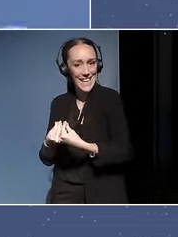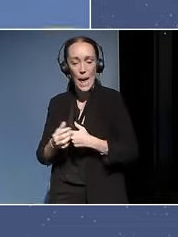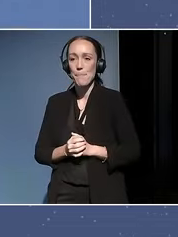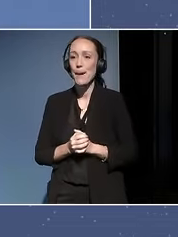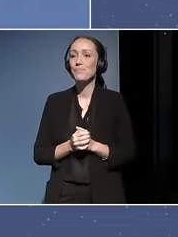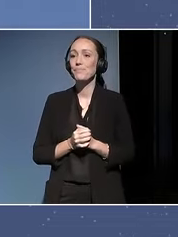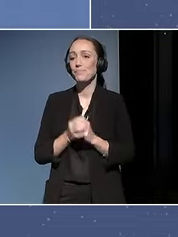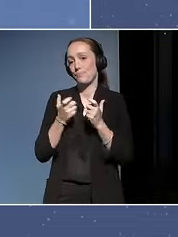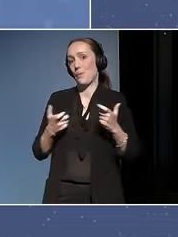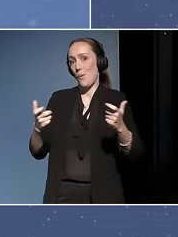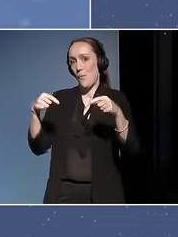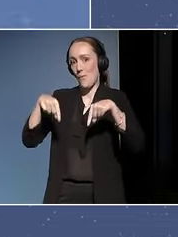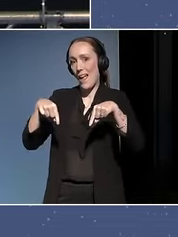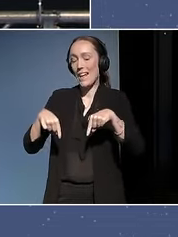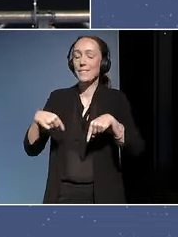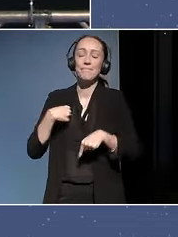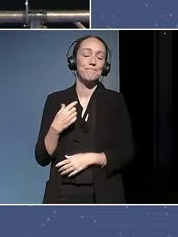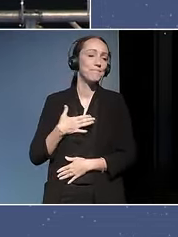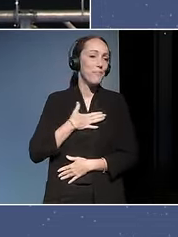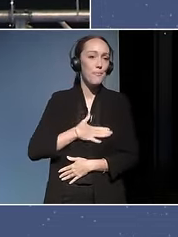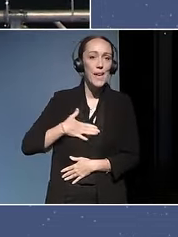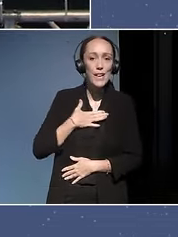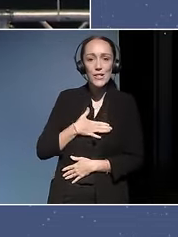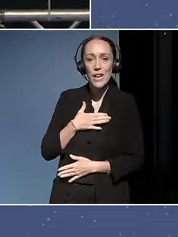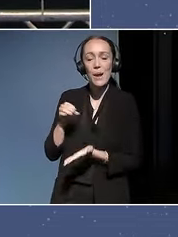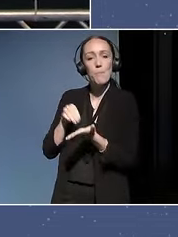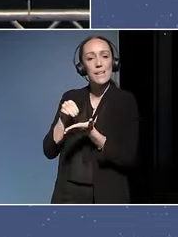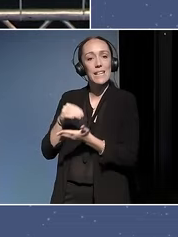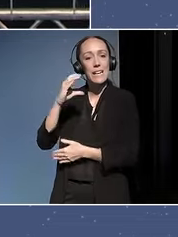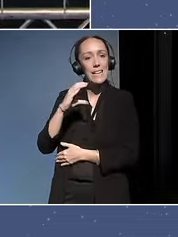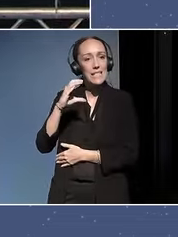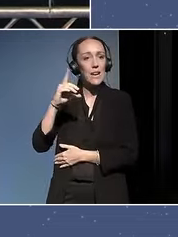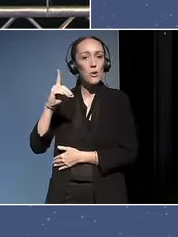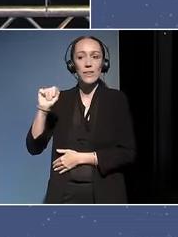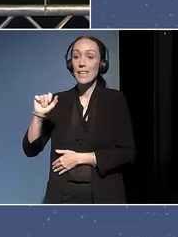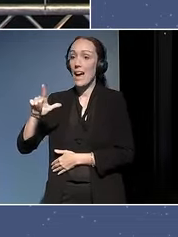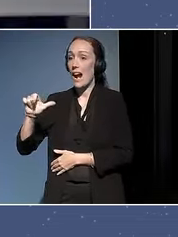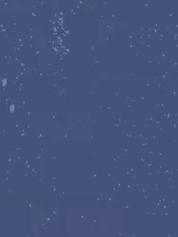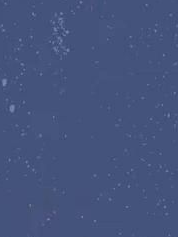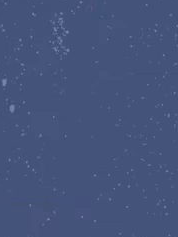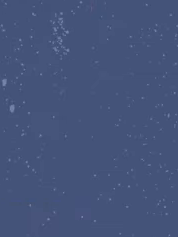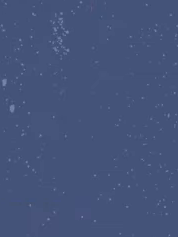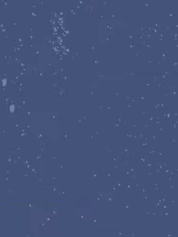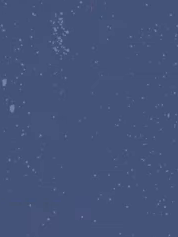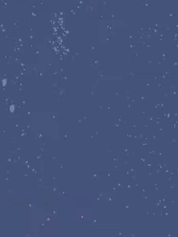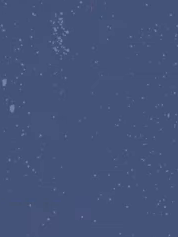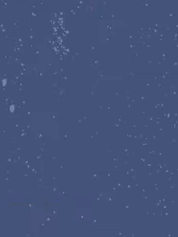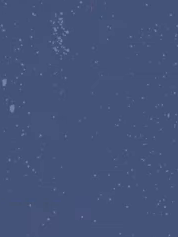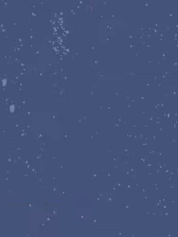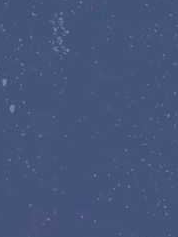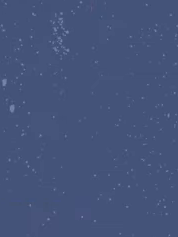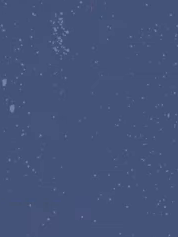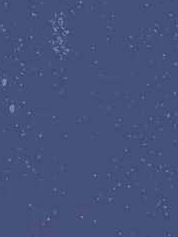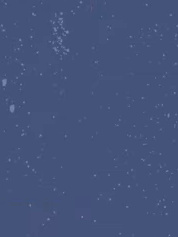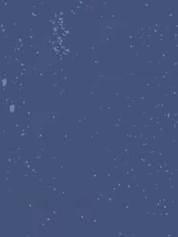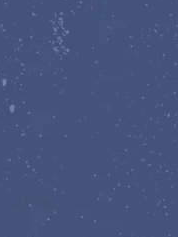e per me è un piacere avere qui Cristiano Dal Sasso e moderare la sua conferenza ormai ci conosciamo da tantissim